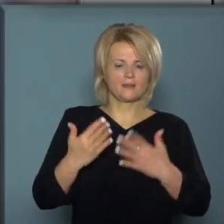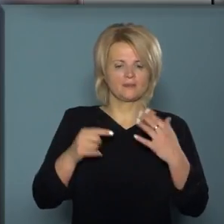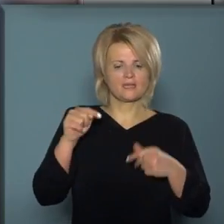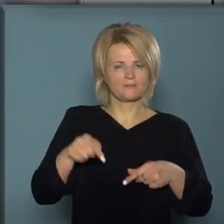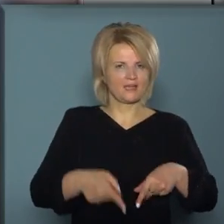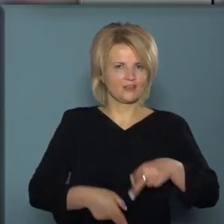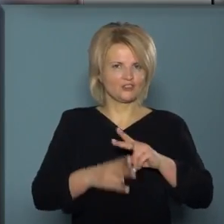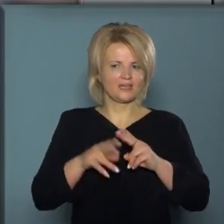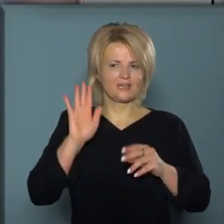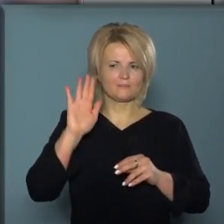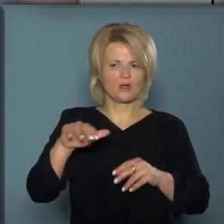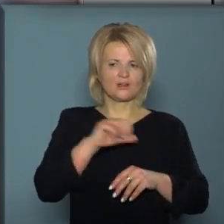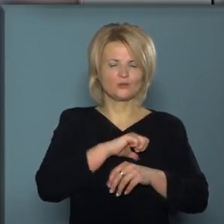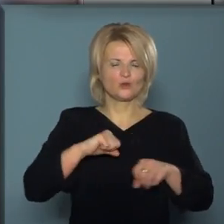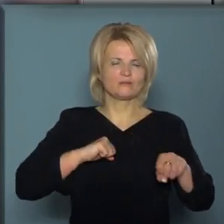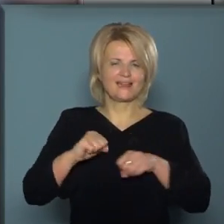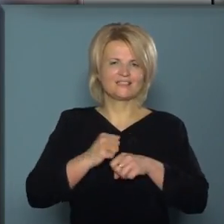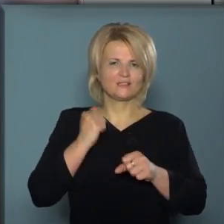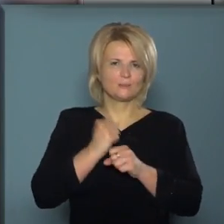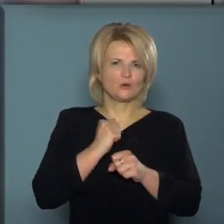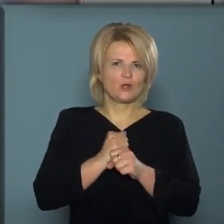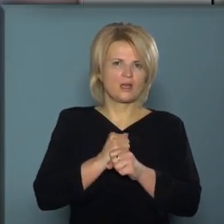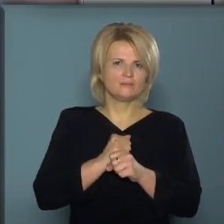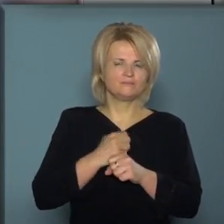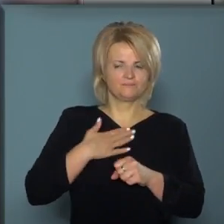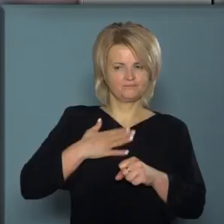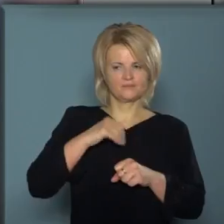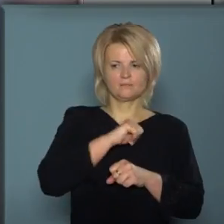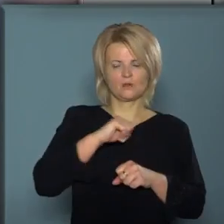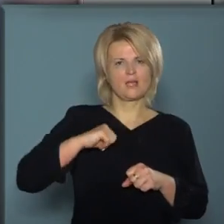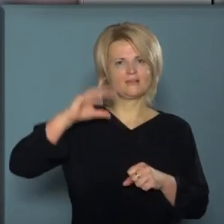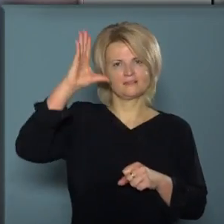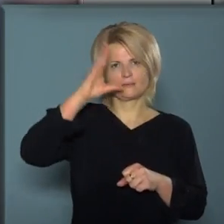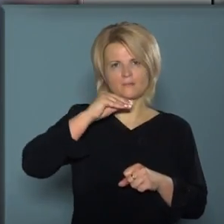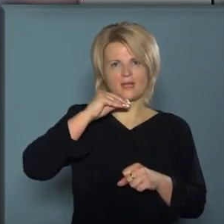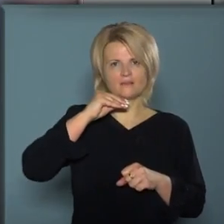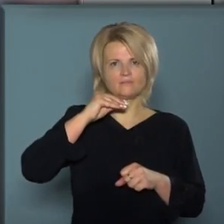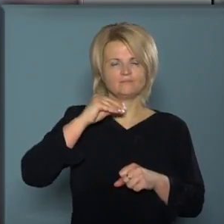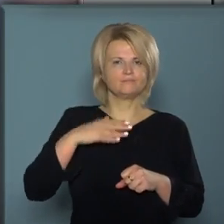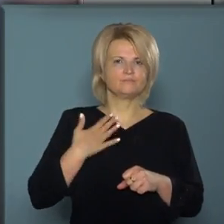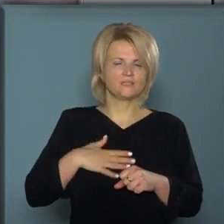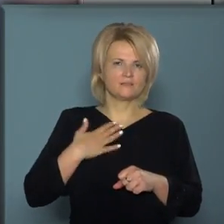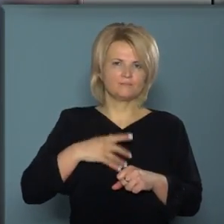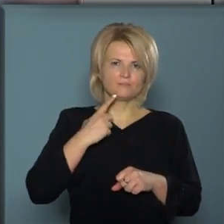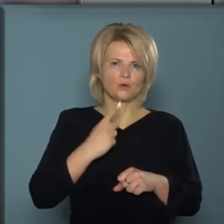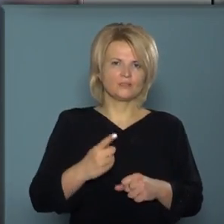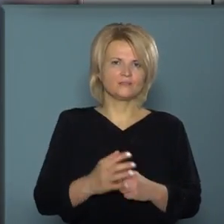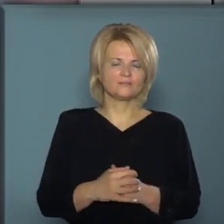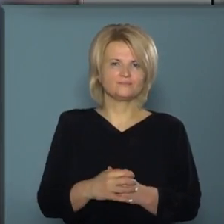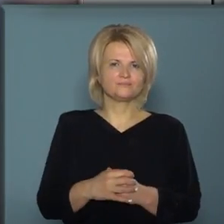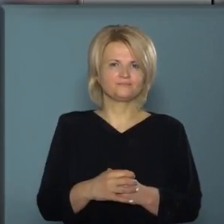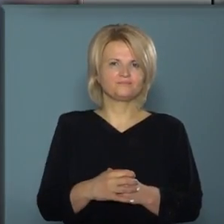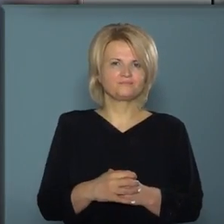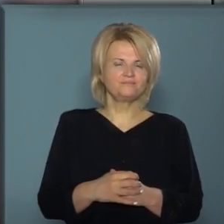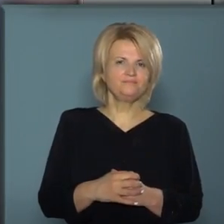ebben segíti majd az önkormányzati munkát. Magánemberként pedig annyit fűznék hozzá, hogy ugyanaz előbb azt